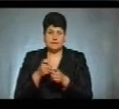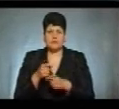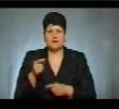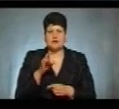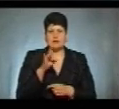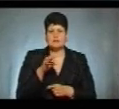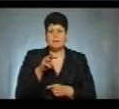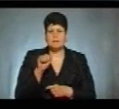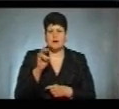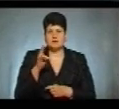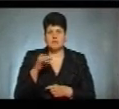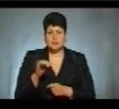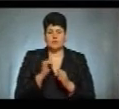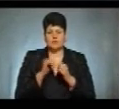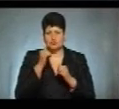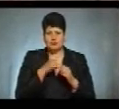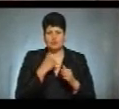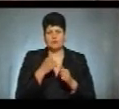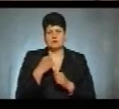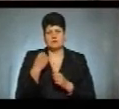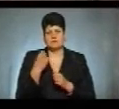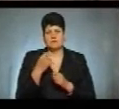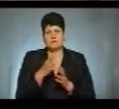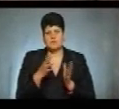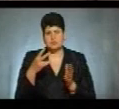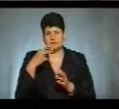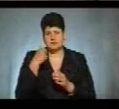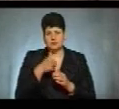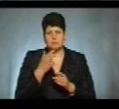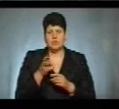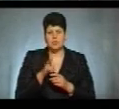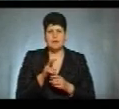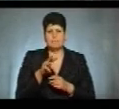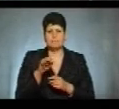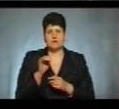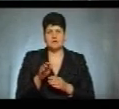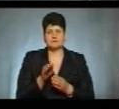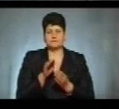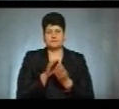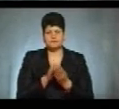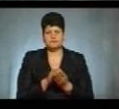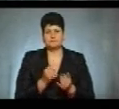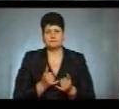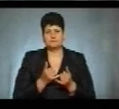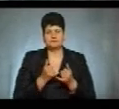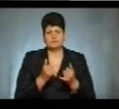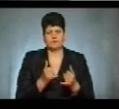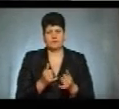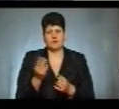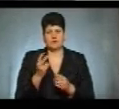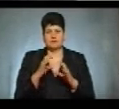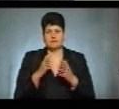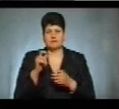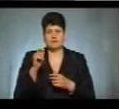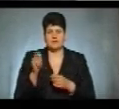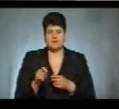Раїса Манзій щороку протягом двох десятиліть приходить на Миколинецьке кладовище, щоб віддати честь загиблим у Другій світовій війні. Ті